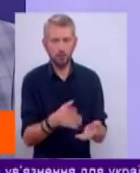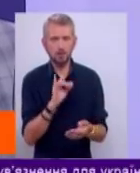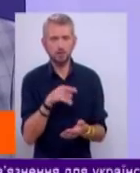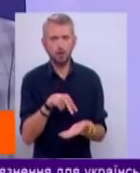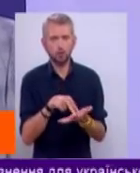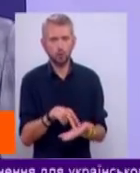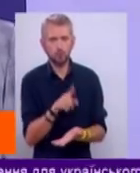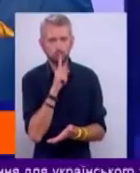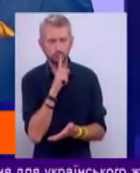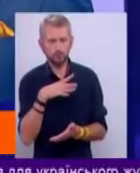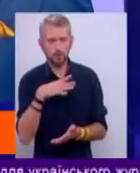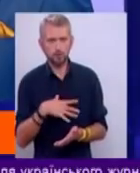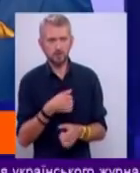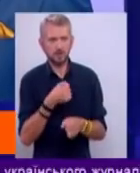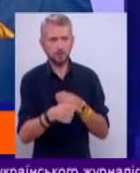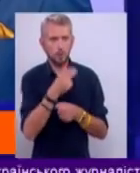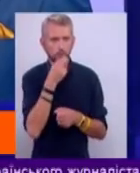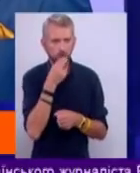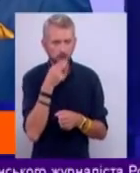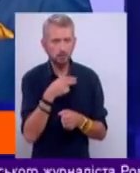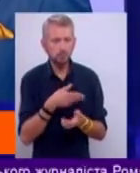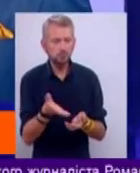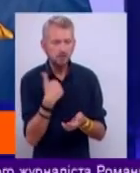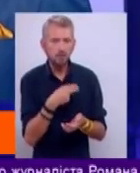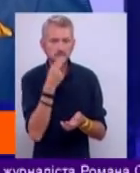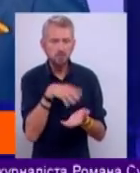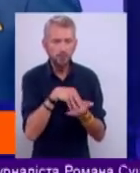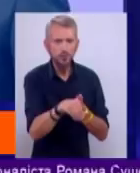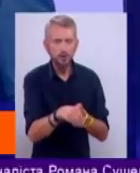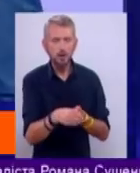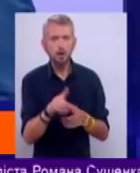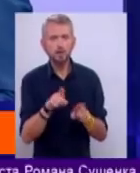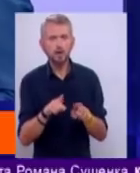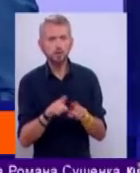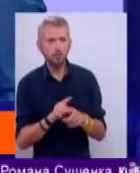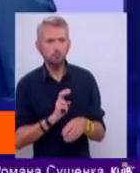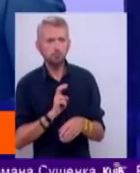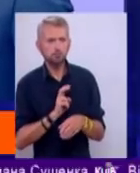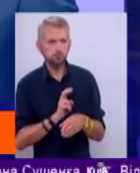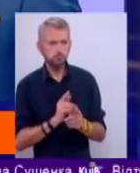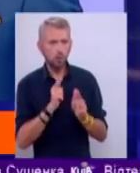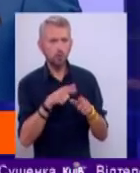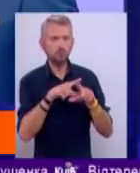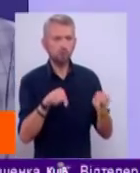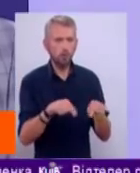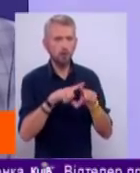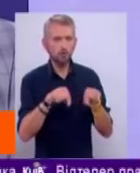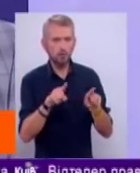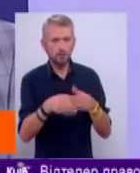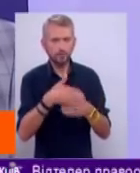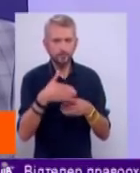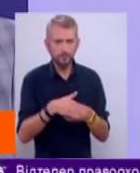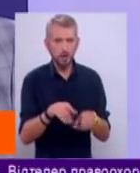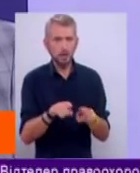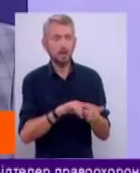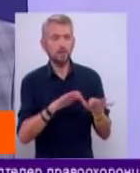мовчить, терпить. Заставляють їсти, доїдати. Так само вона приходить в школу, в школі знову ставлять в куток. І це випадки, от зараз уже мені